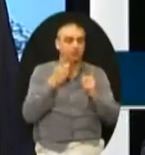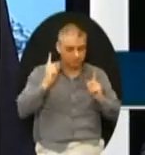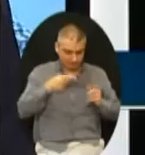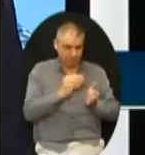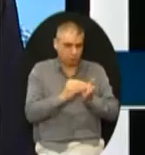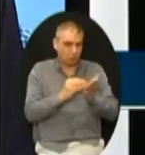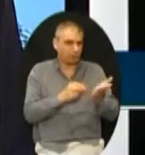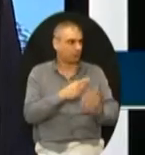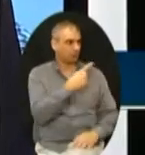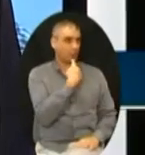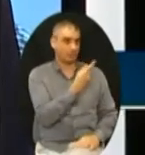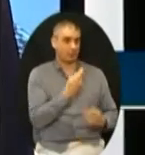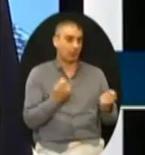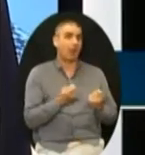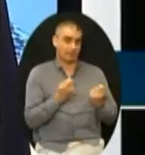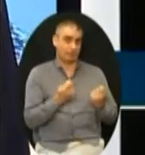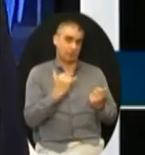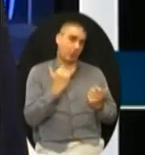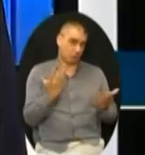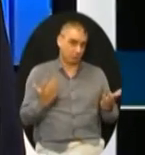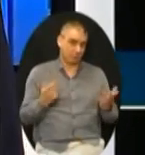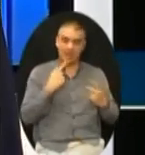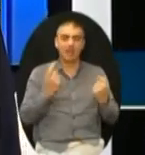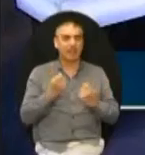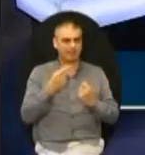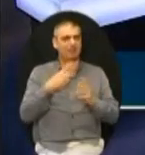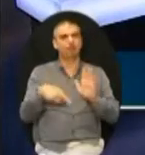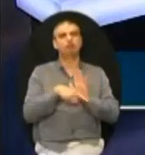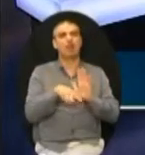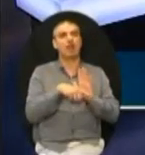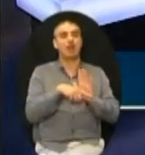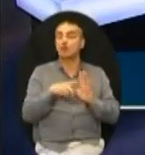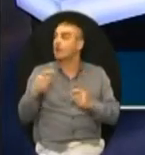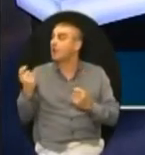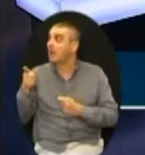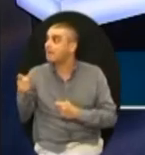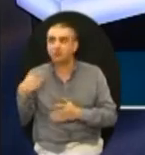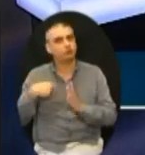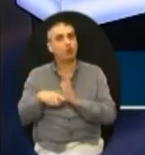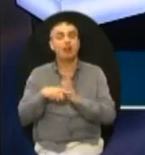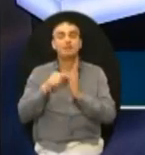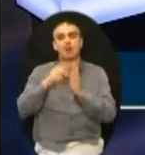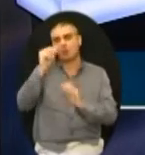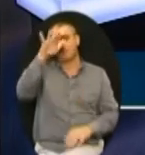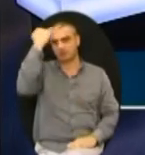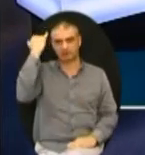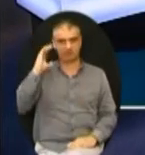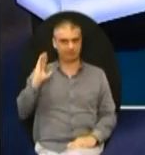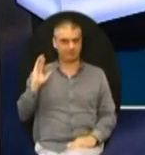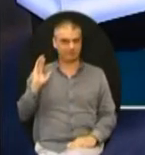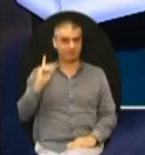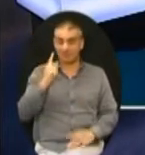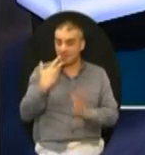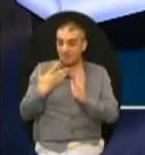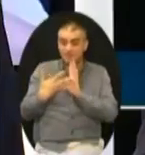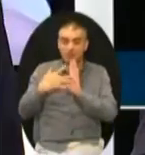צריכים את זה. אתה אומר, הקמפיין, אמנם לצורך העניין, הקמפיין הוא קמפיין שלילי, אתה מתנגד לו, אבל... כי הוא הלך רחוק מדי, אבל עצם